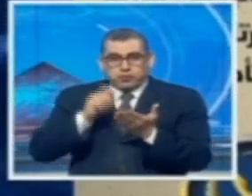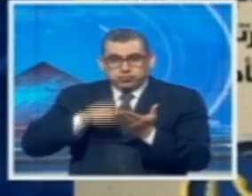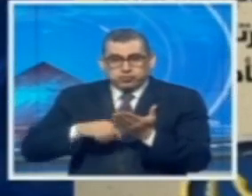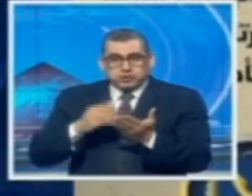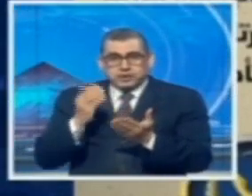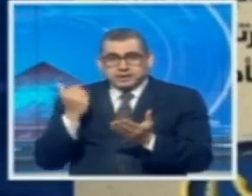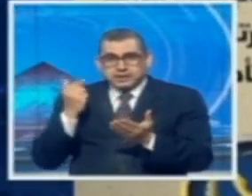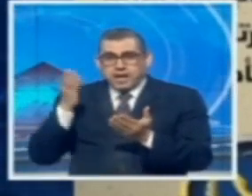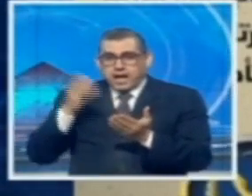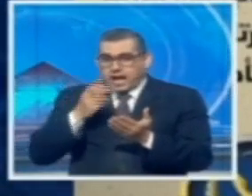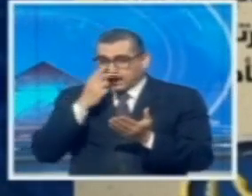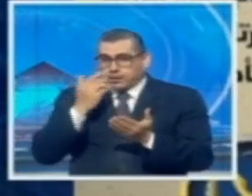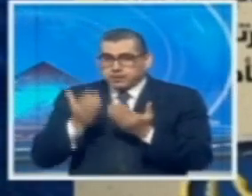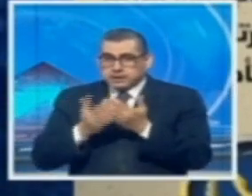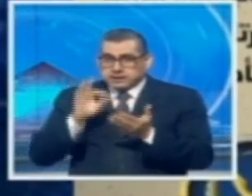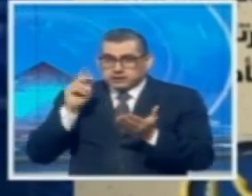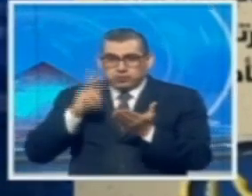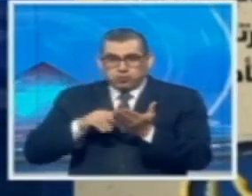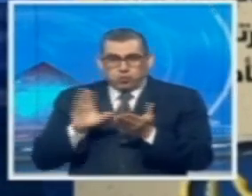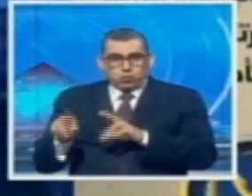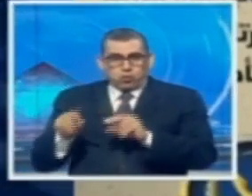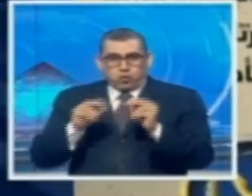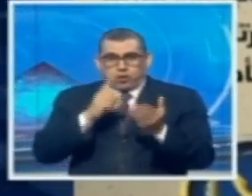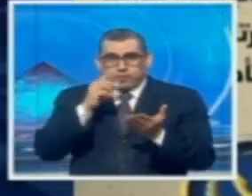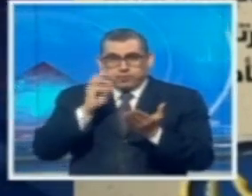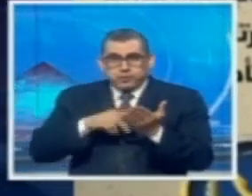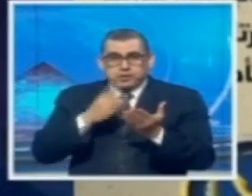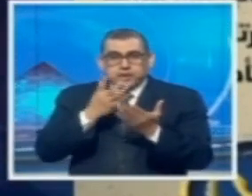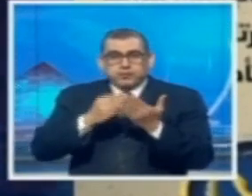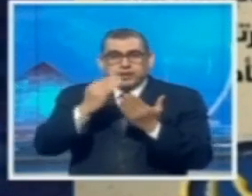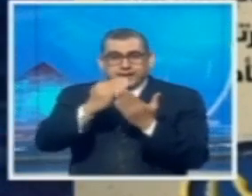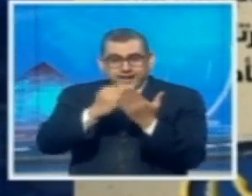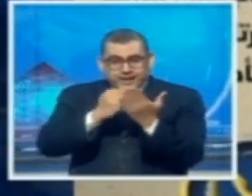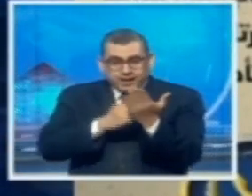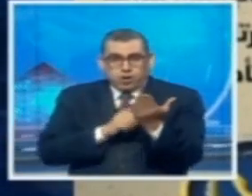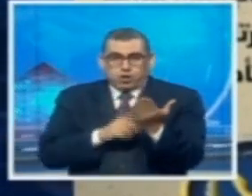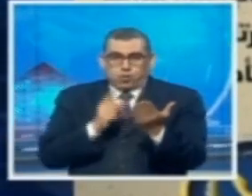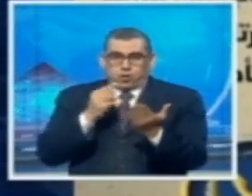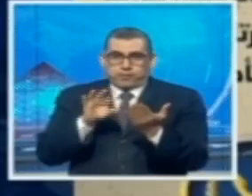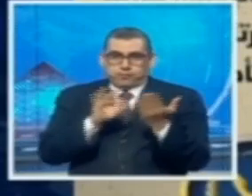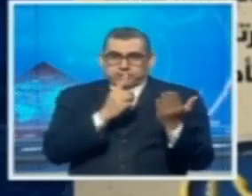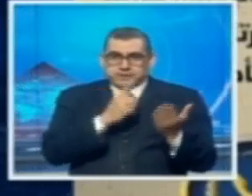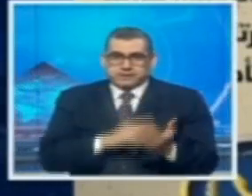الإصدار بتاريخ قديم أو حديث عدا القيد العائلي.